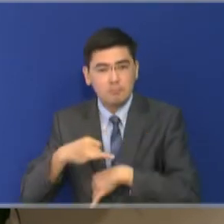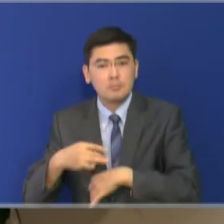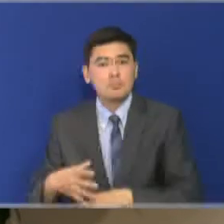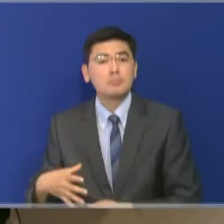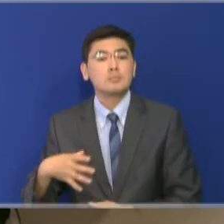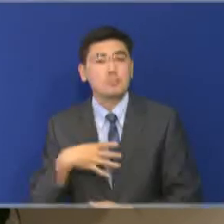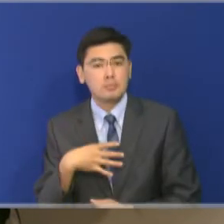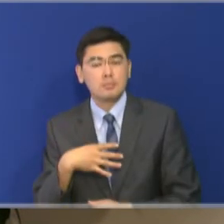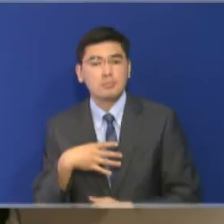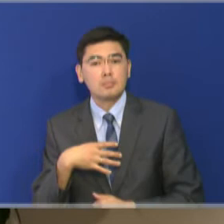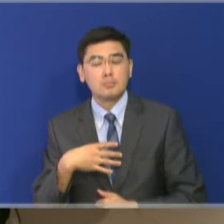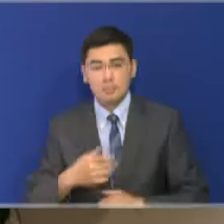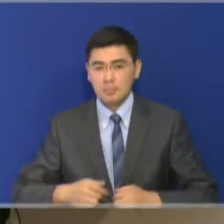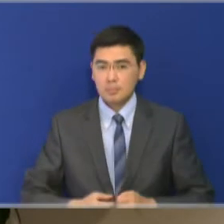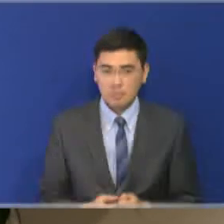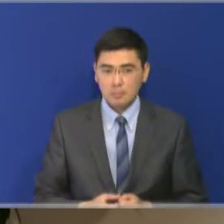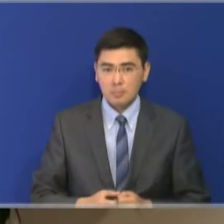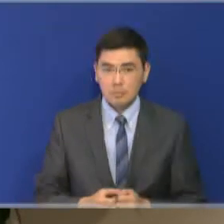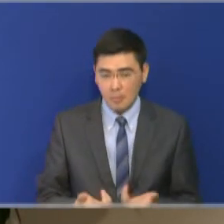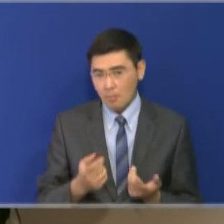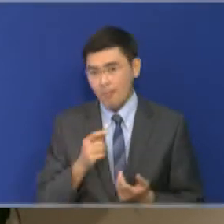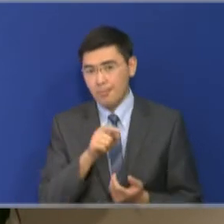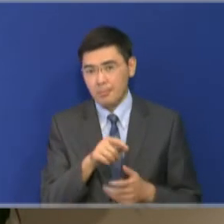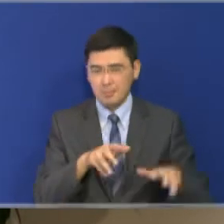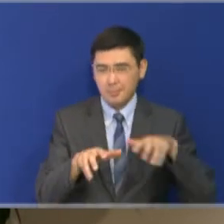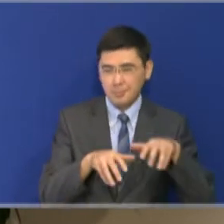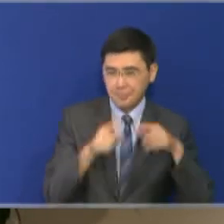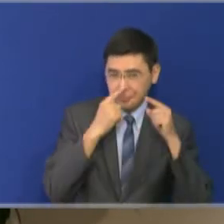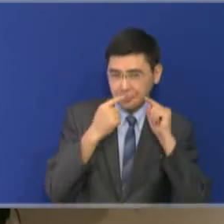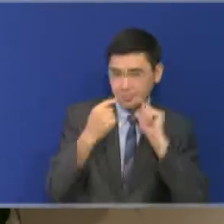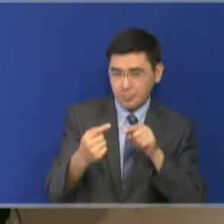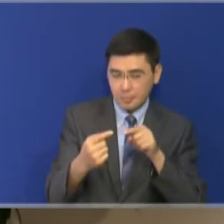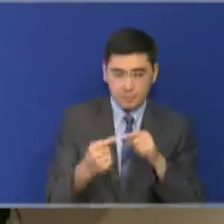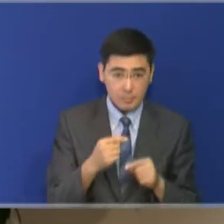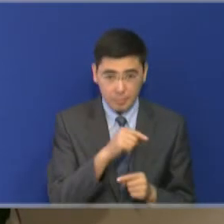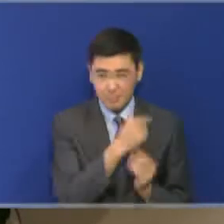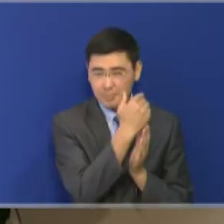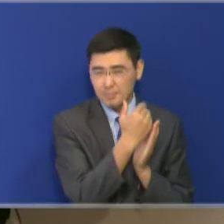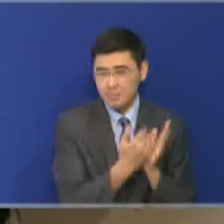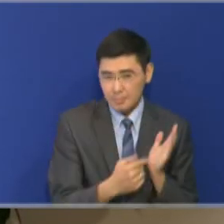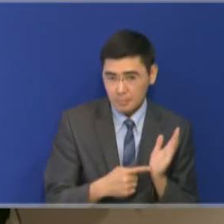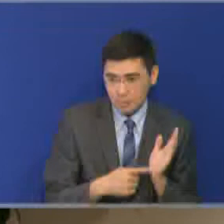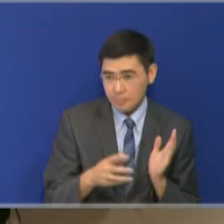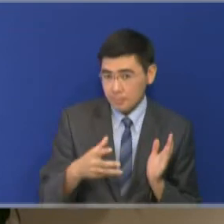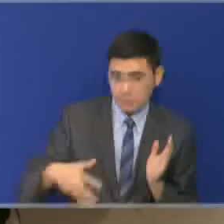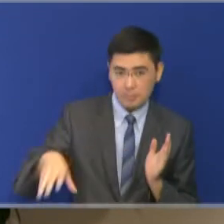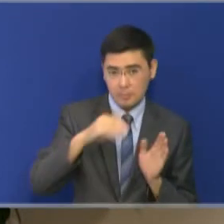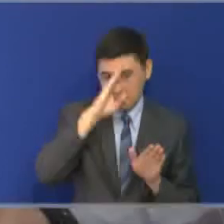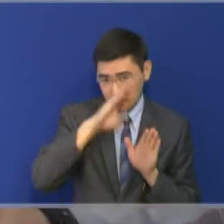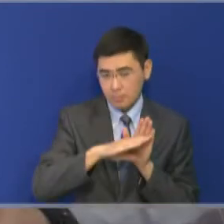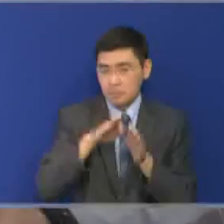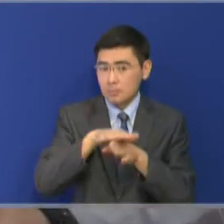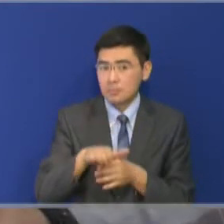Енді отырыс нәтижесінде сыбайлас жемқорлыққа қарсы бағдарламаны жүзеге асыру жоспарының мінсіз орындалуы жайлы туралы